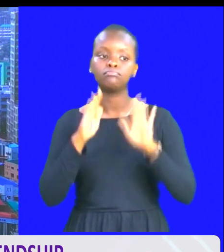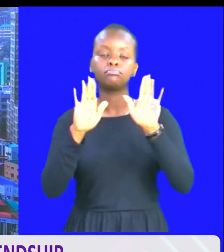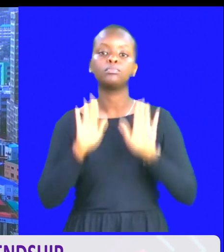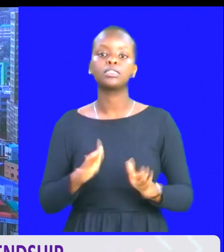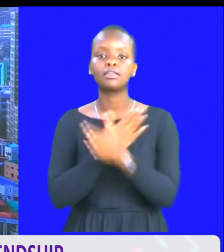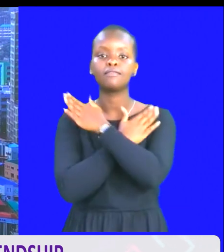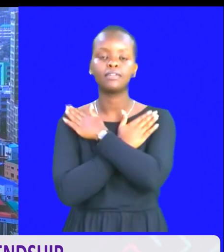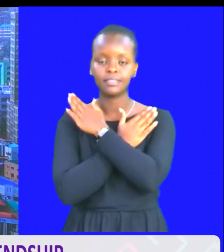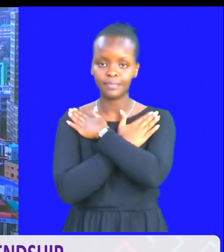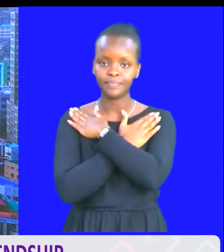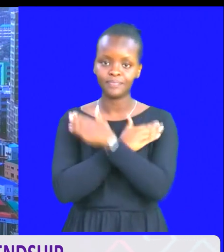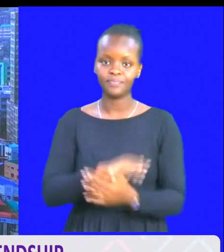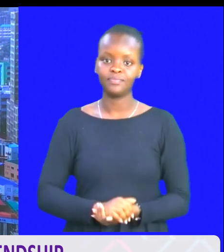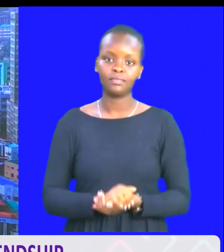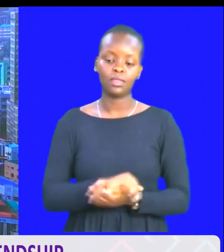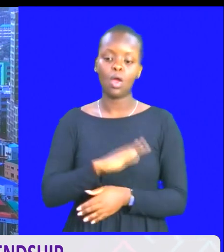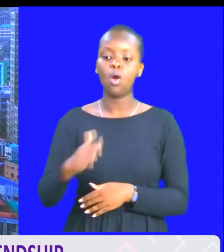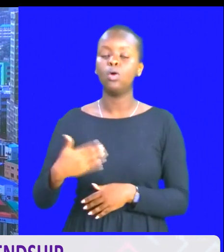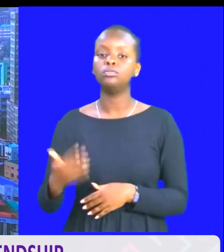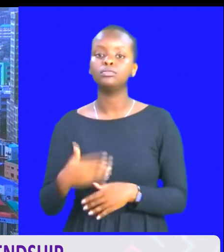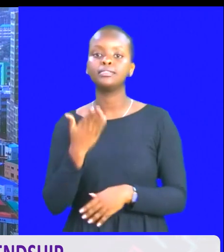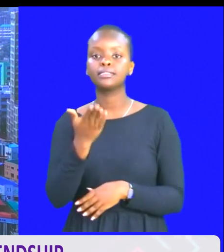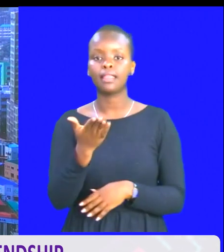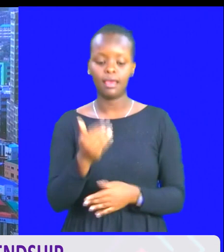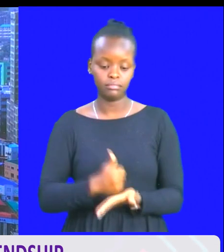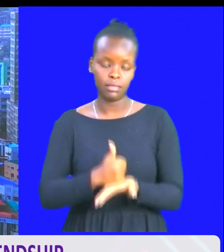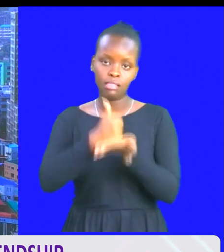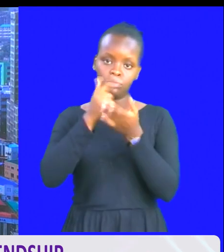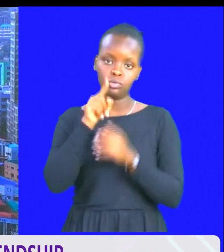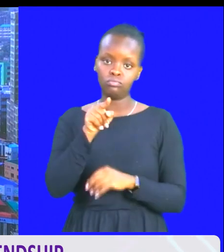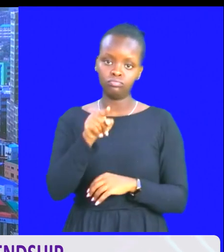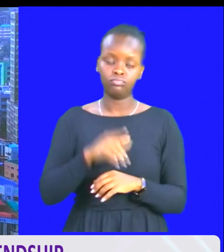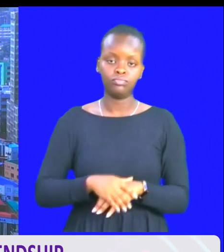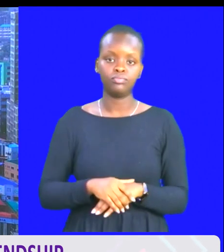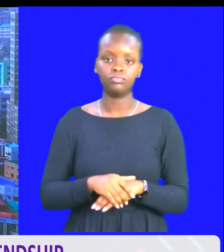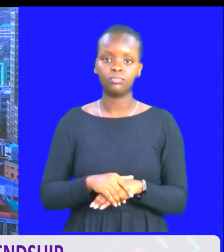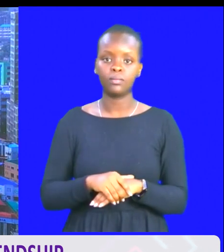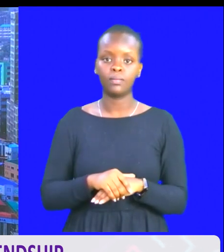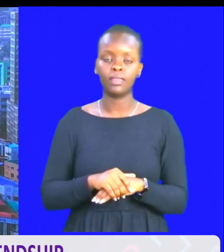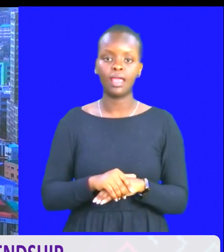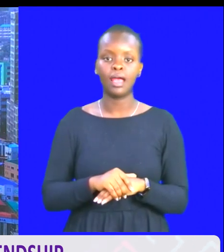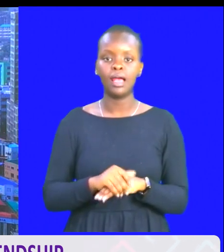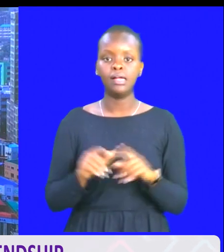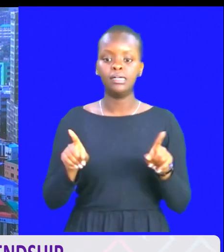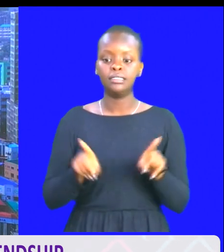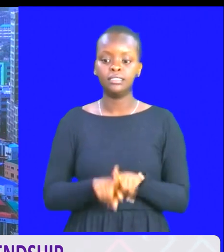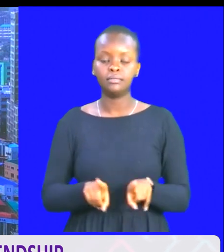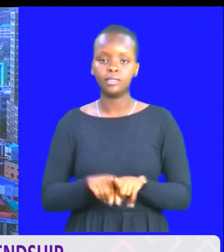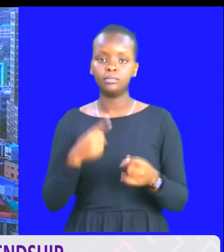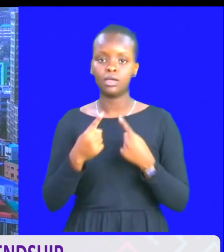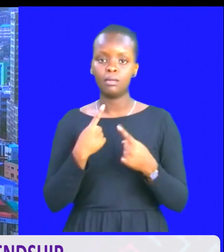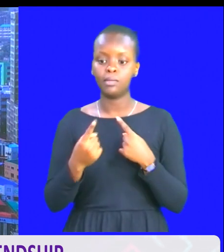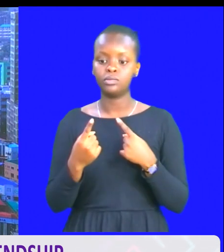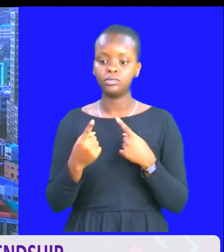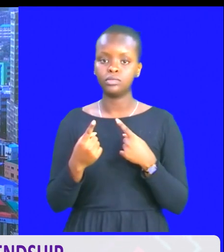friend that you know are always there for you, are coming through for you, and you know, as much as we're talking about all this as well, we are here to